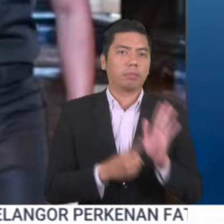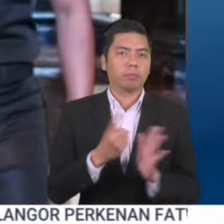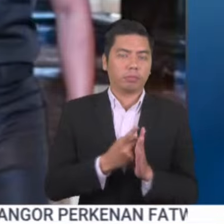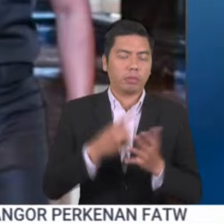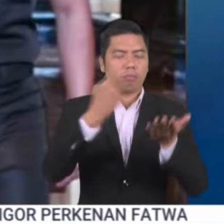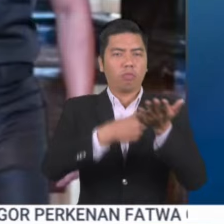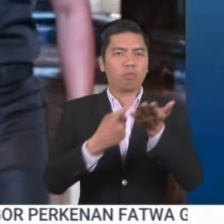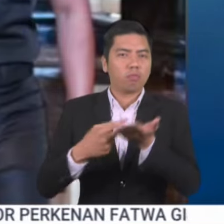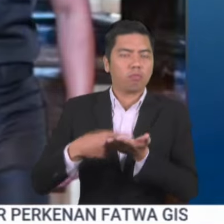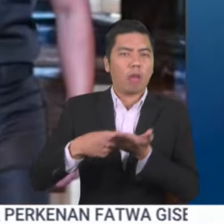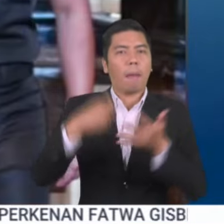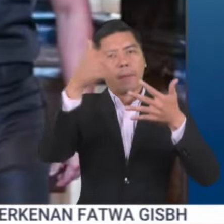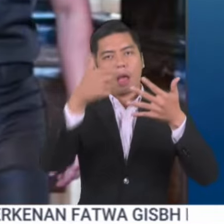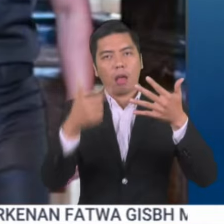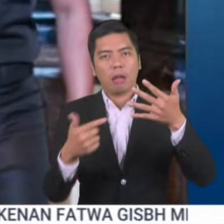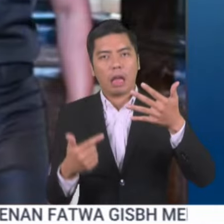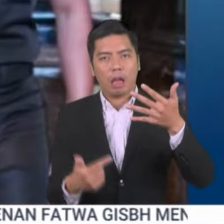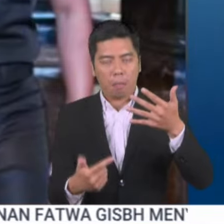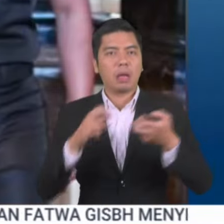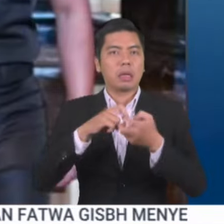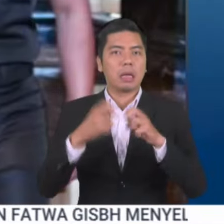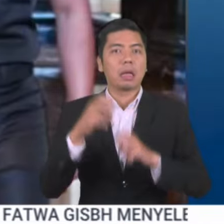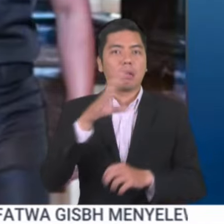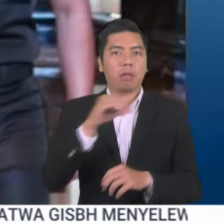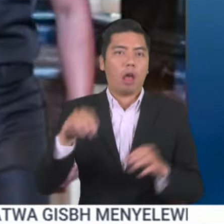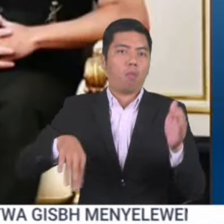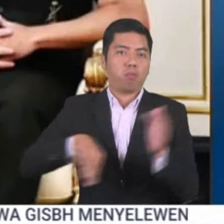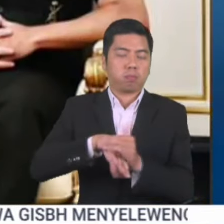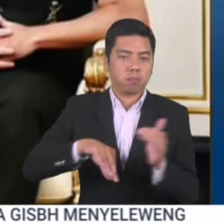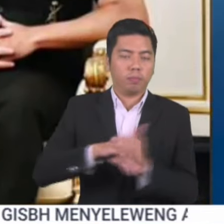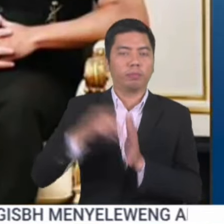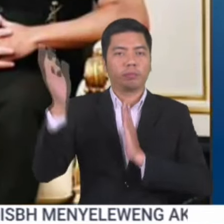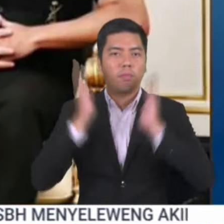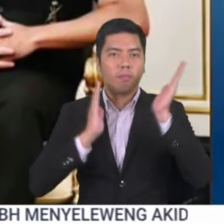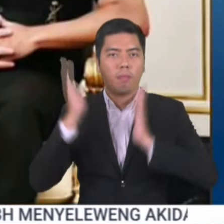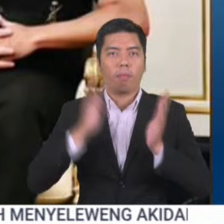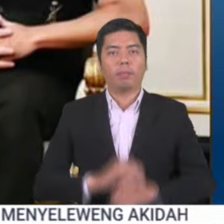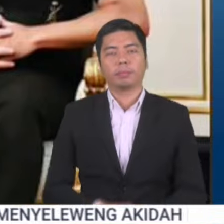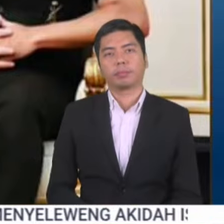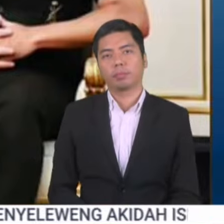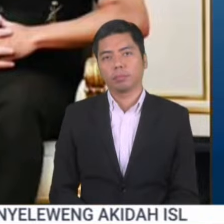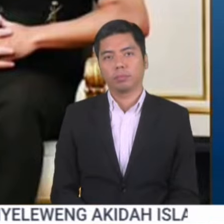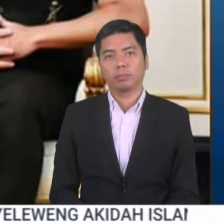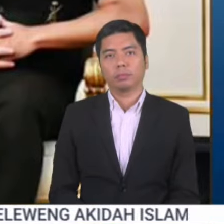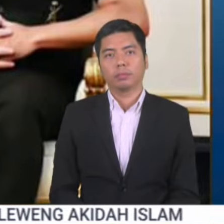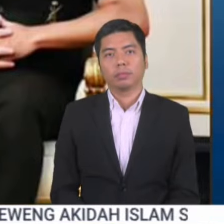isu membabitkan institusi diraja dan arena bola sepak tanah air.